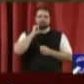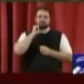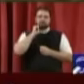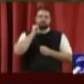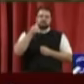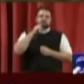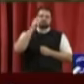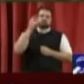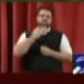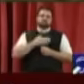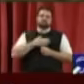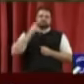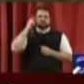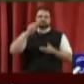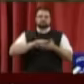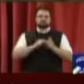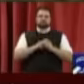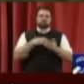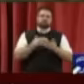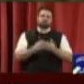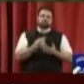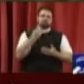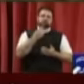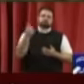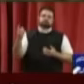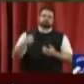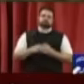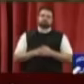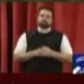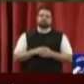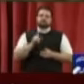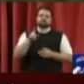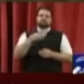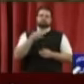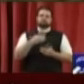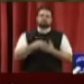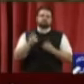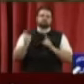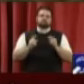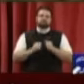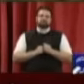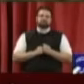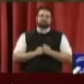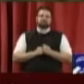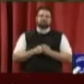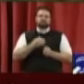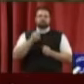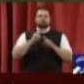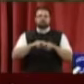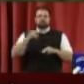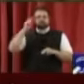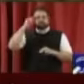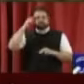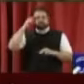pentru... Vai dimineață, trebuie să-mi fac o listă. Așa? Și tu spui, pentru orice. Îi spui asta, îl lași în creier,